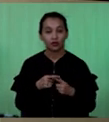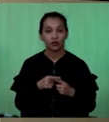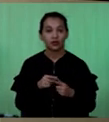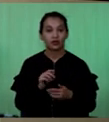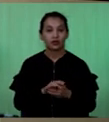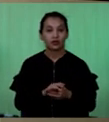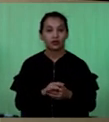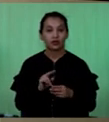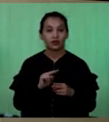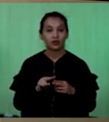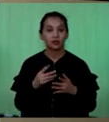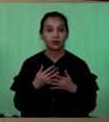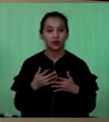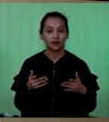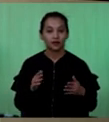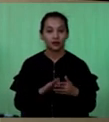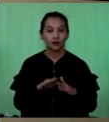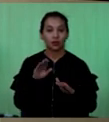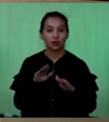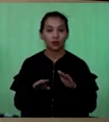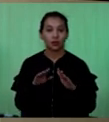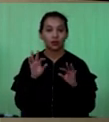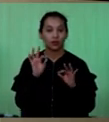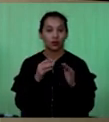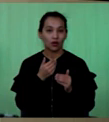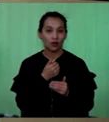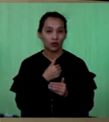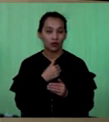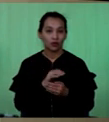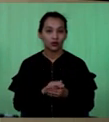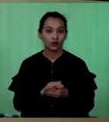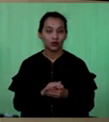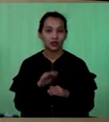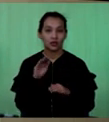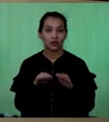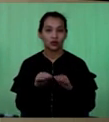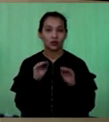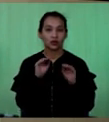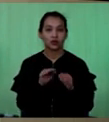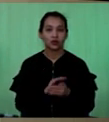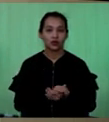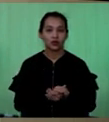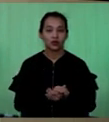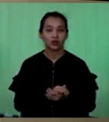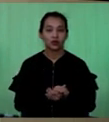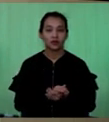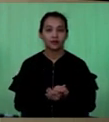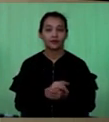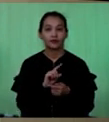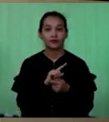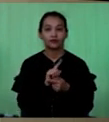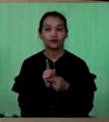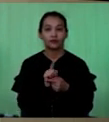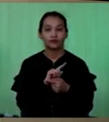bir buyumlaringizni og'irligini o'lchamoqchi bo'lsangiz, ushbu tarozilarga qo'ysangiz, u strelka yordamida